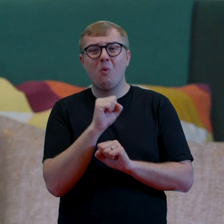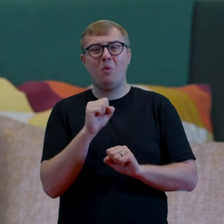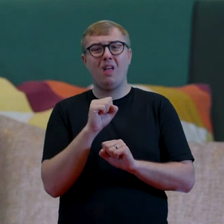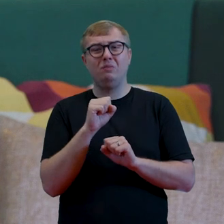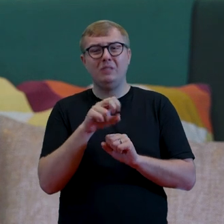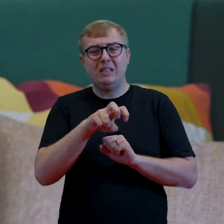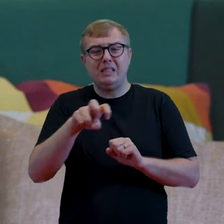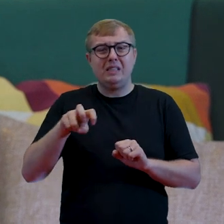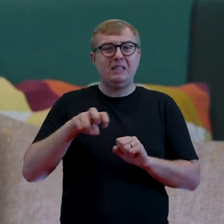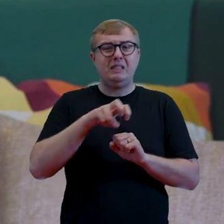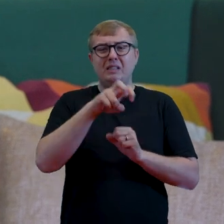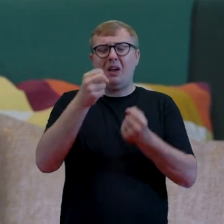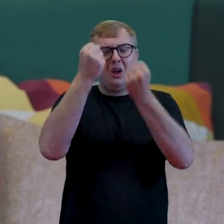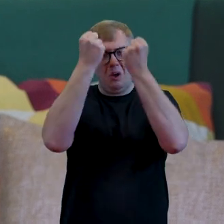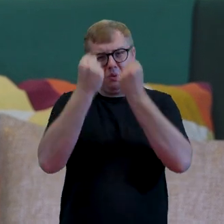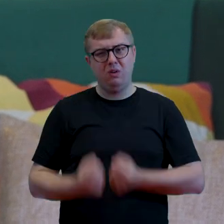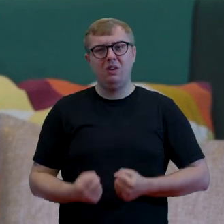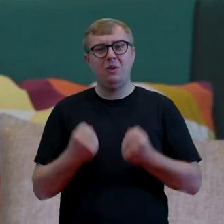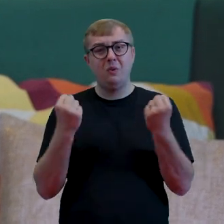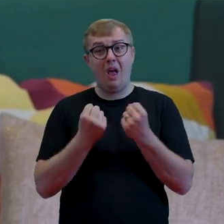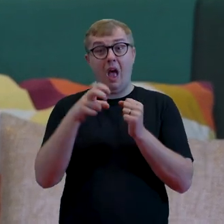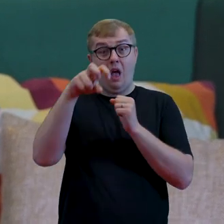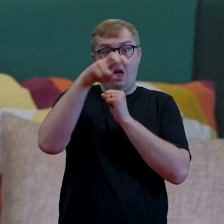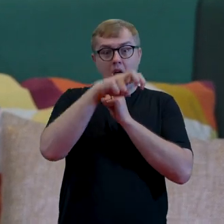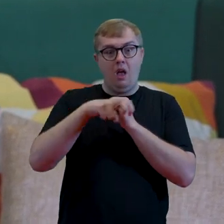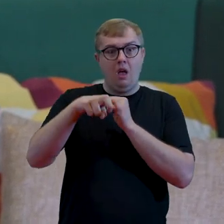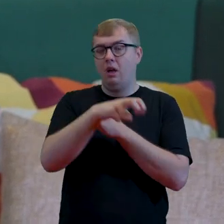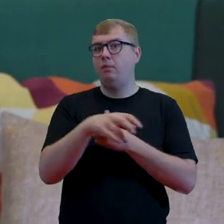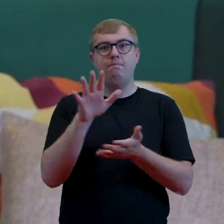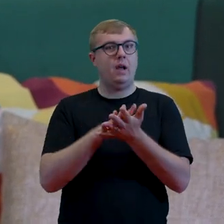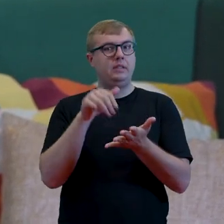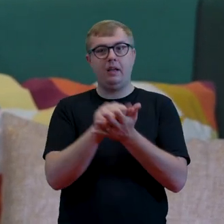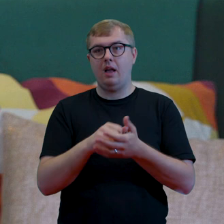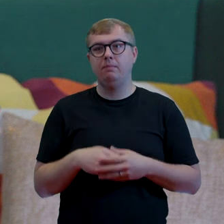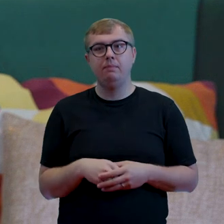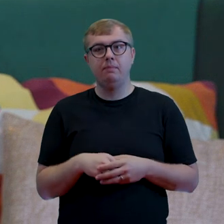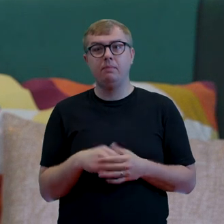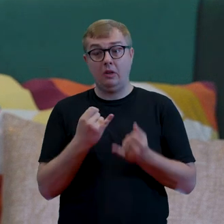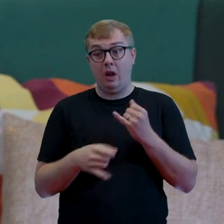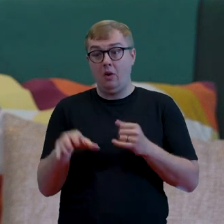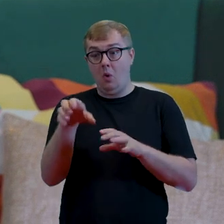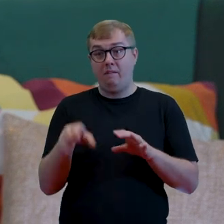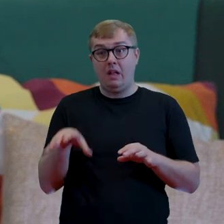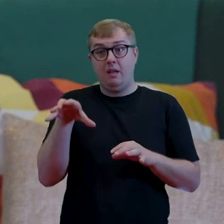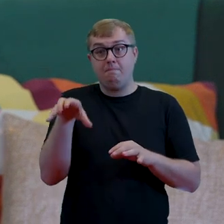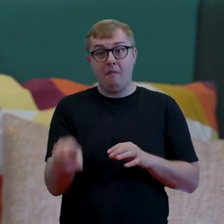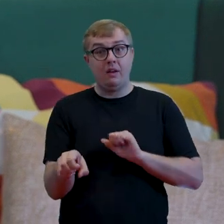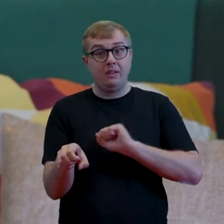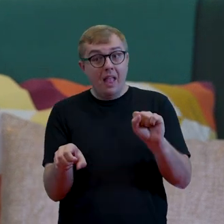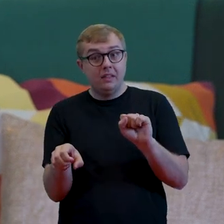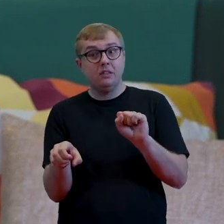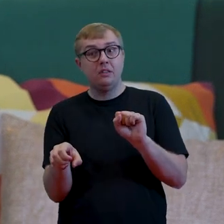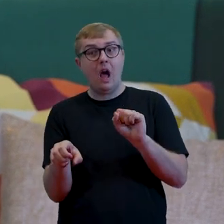często gęsto to wyjść na pierwsze piętro to jest tak ogromny wysiłek a zejście z tego piętra to już jest makabra bo nie no nawet